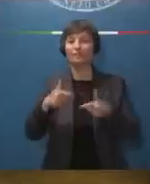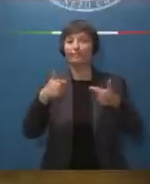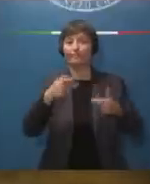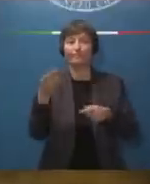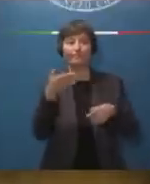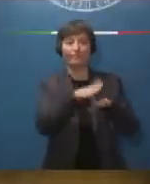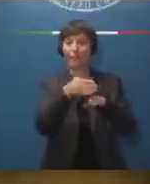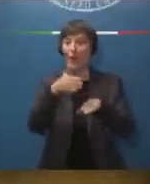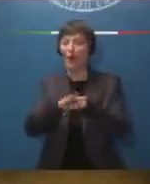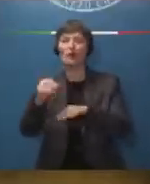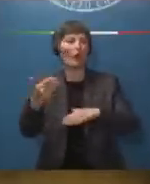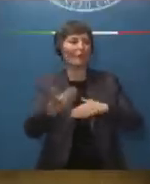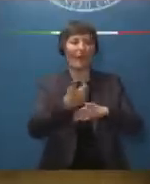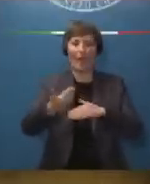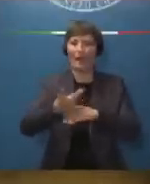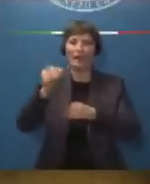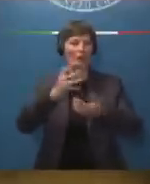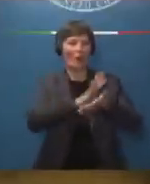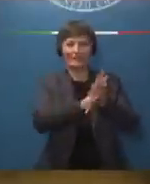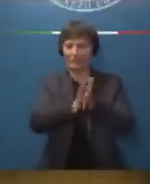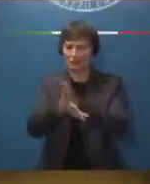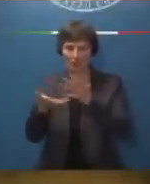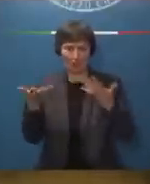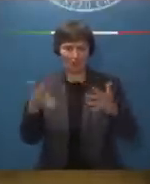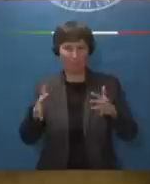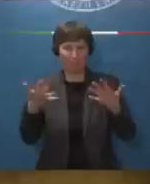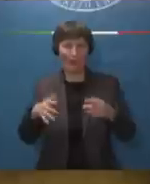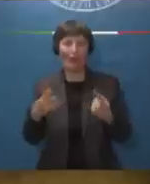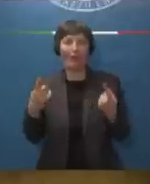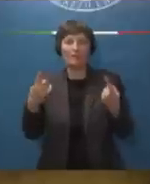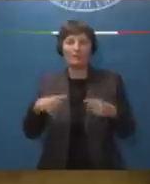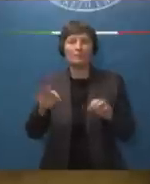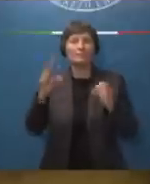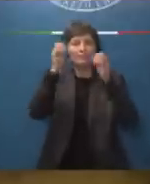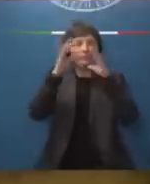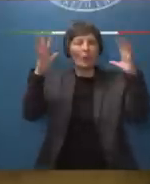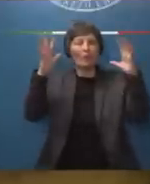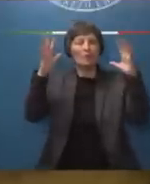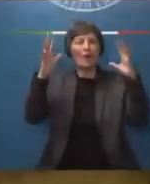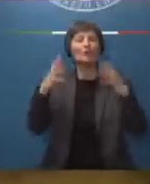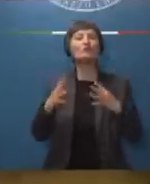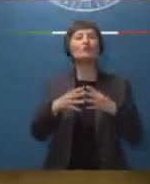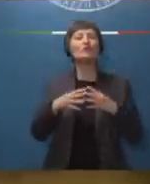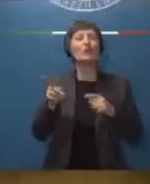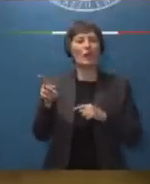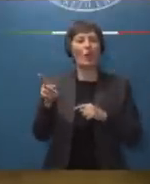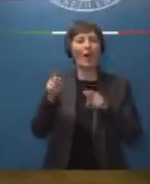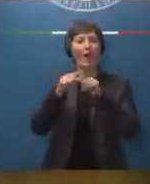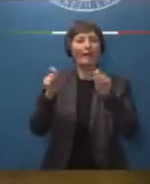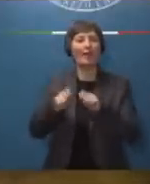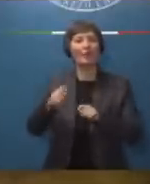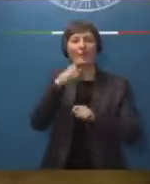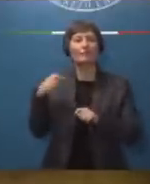alle ferite alle distruzioni questa è l'idea della guerra della Federazione